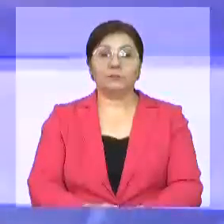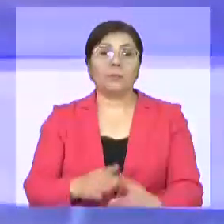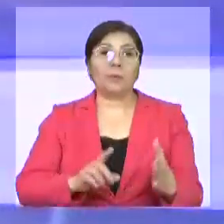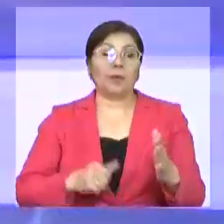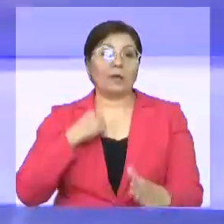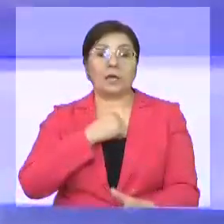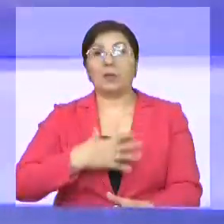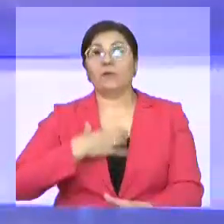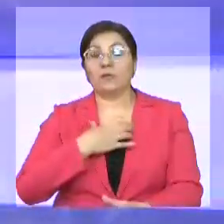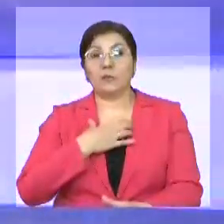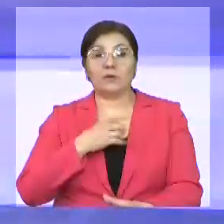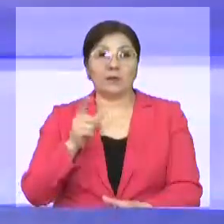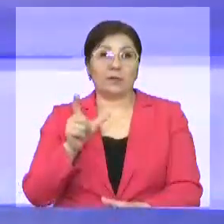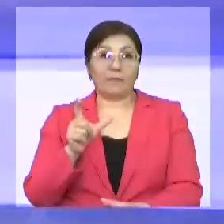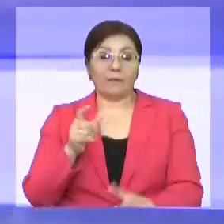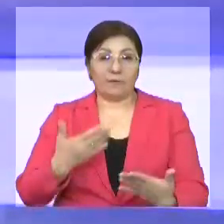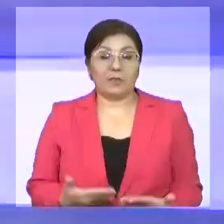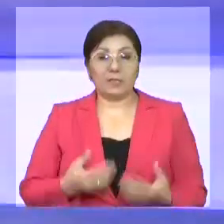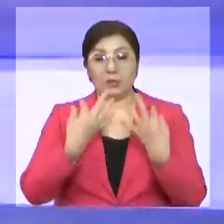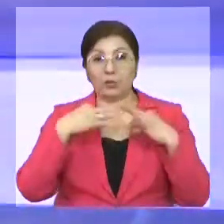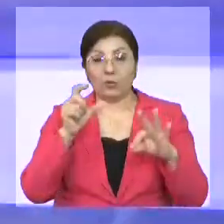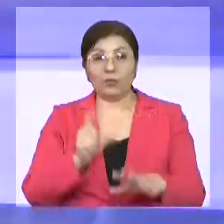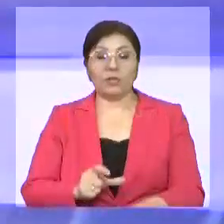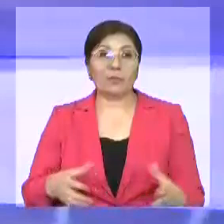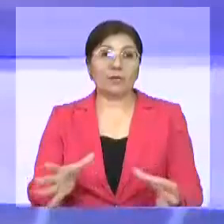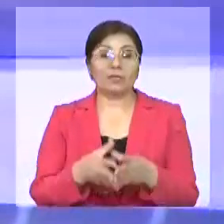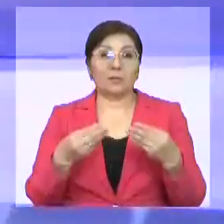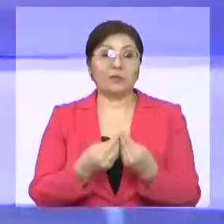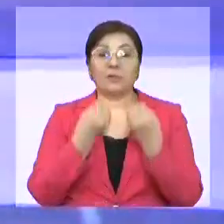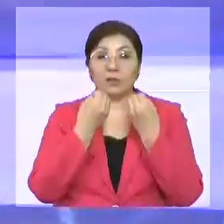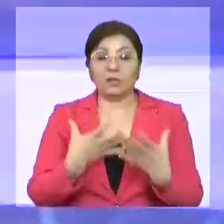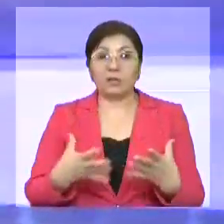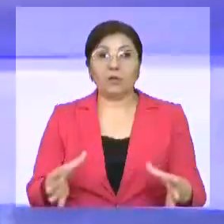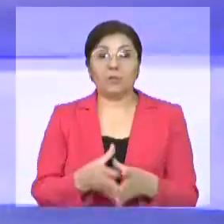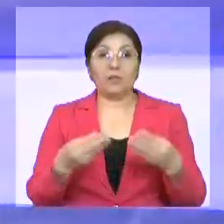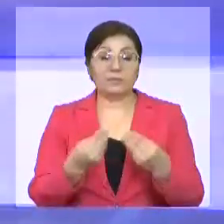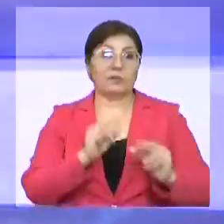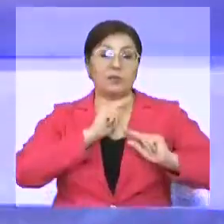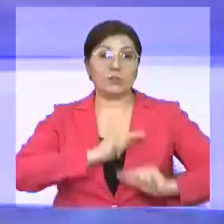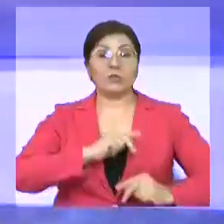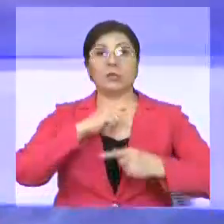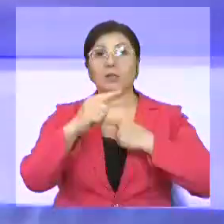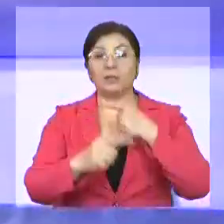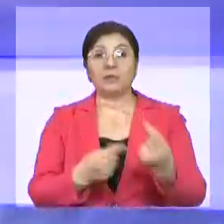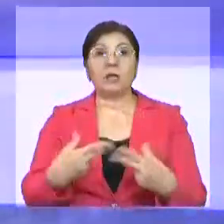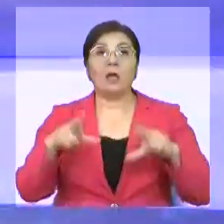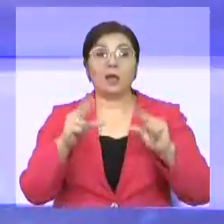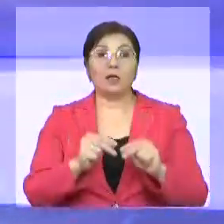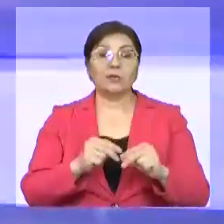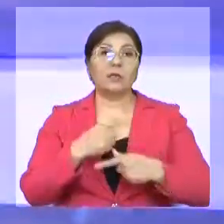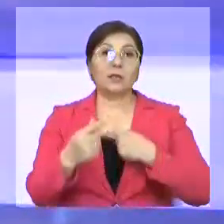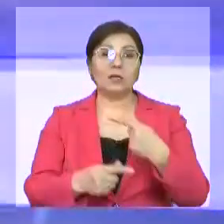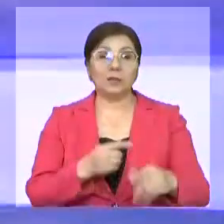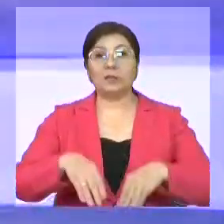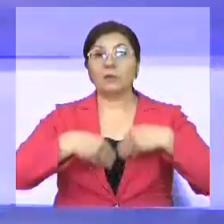Самым важным в жизни любого человека является семья. Но если это не просто семья, а целая трудовая династия, где из поколения в